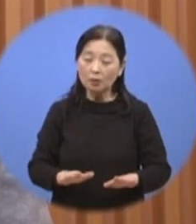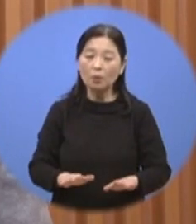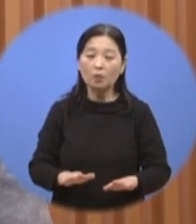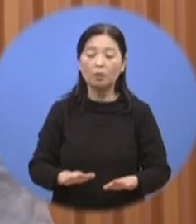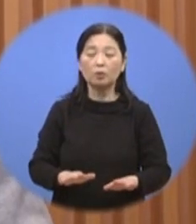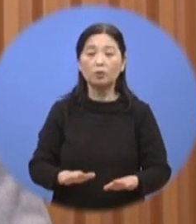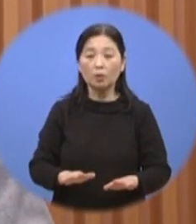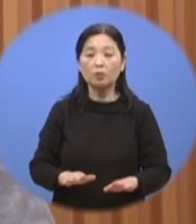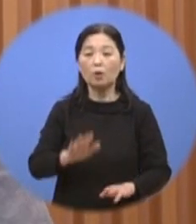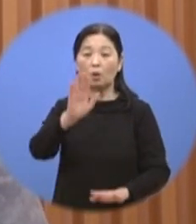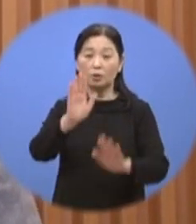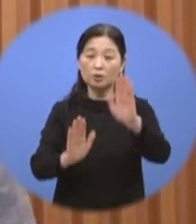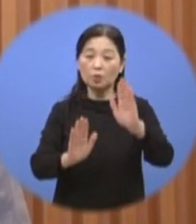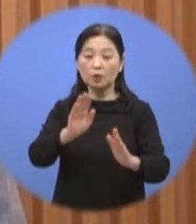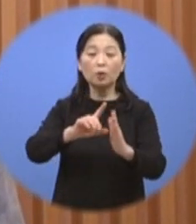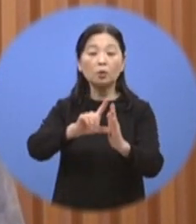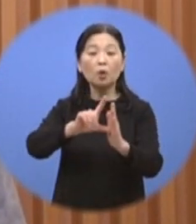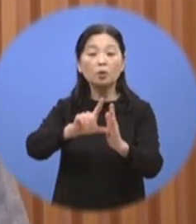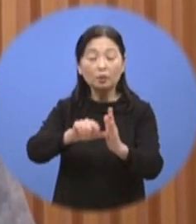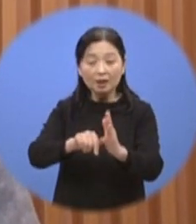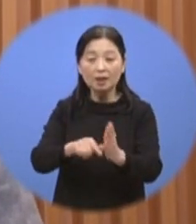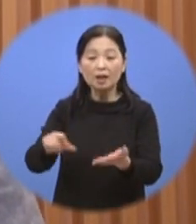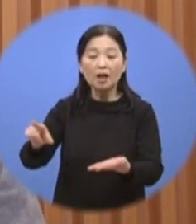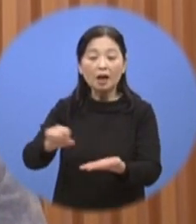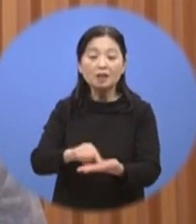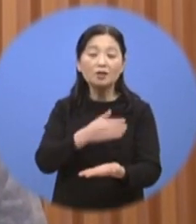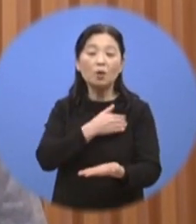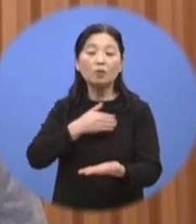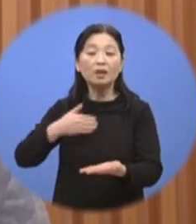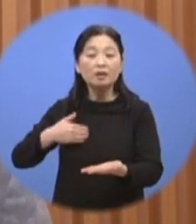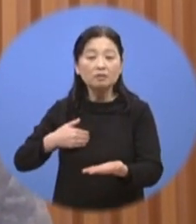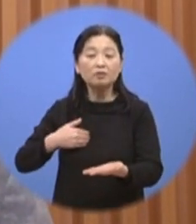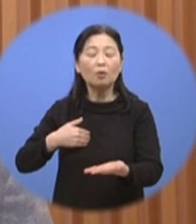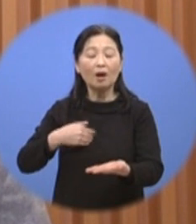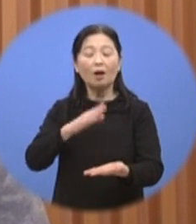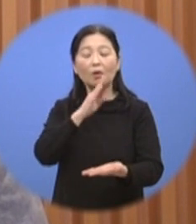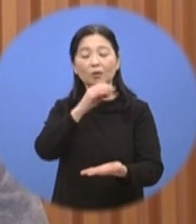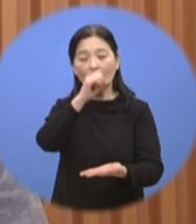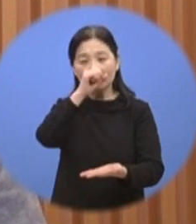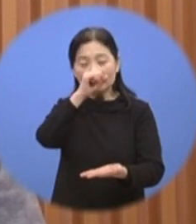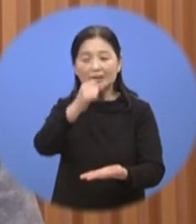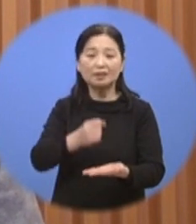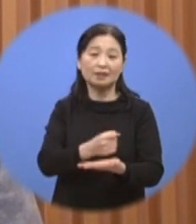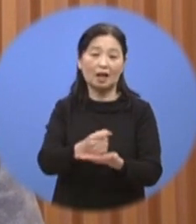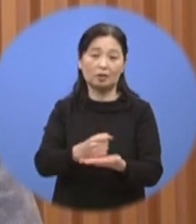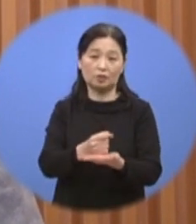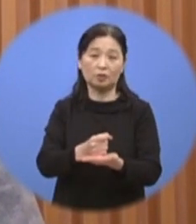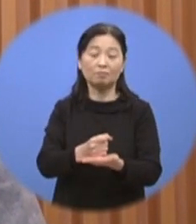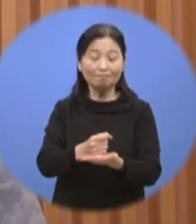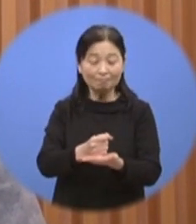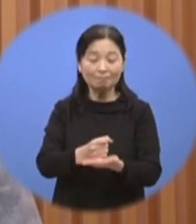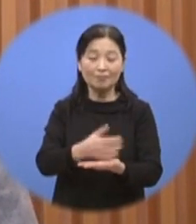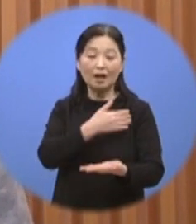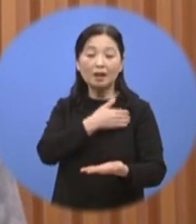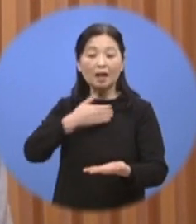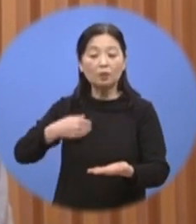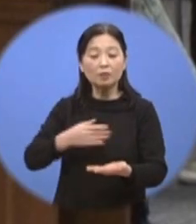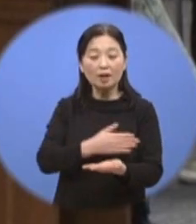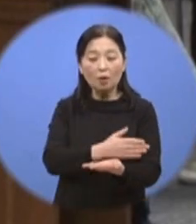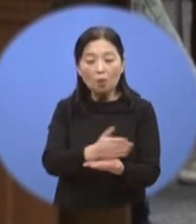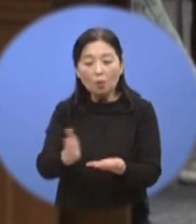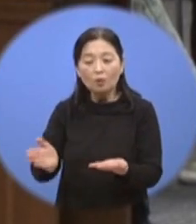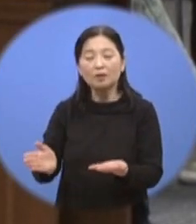状況の中で利用できるというのはすごくなんかチャンスかなって思いますし、はい、なんか可能性すごく大きいなって感じています